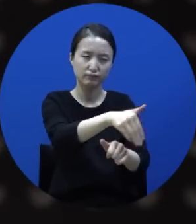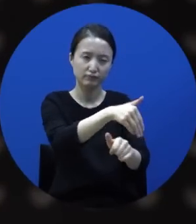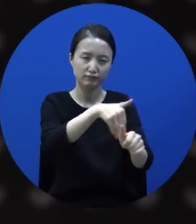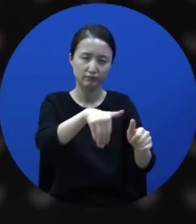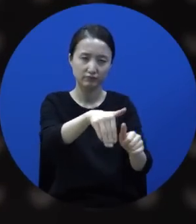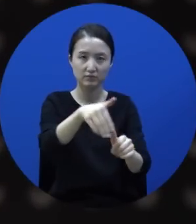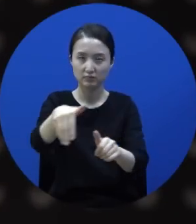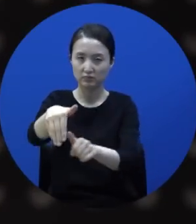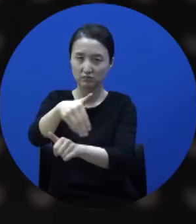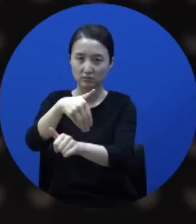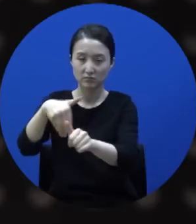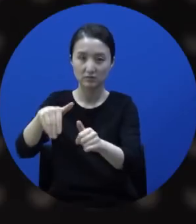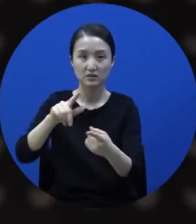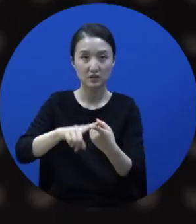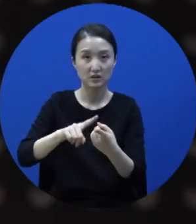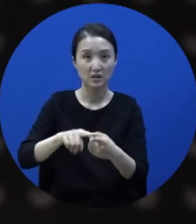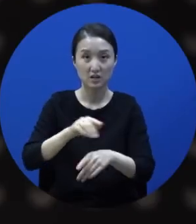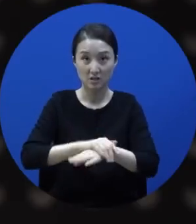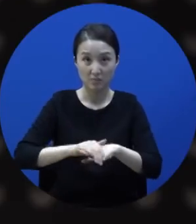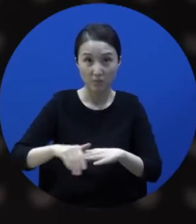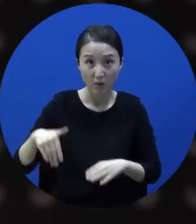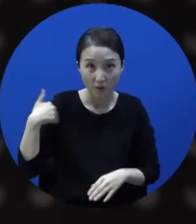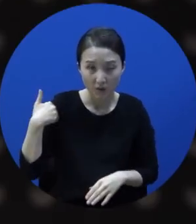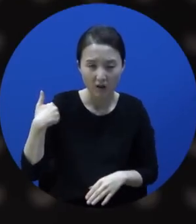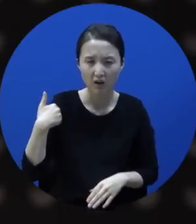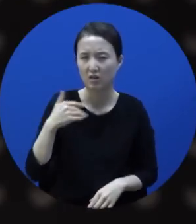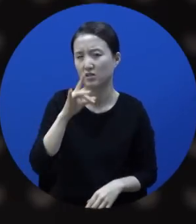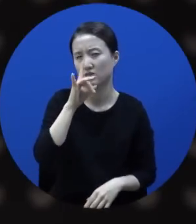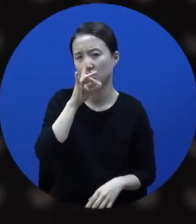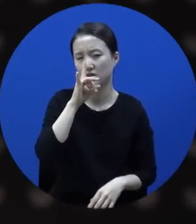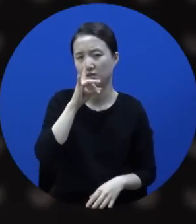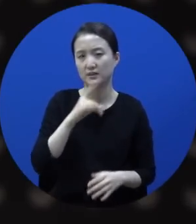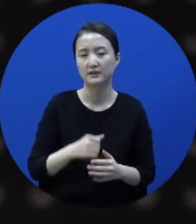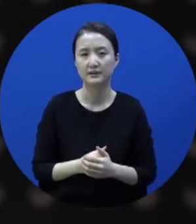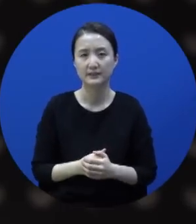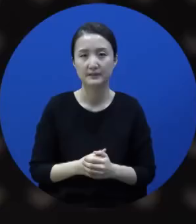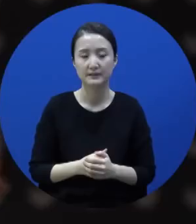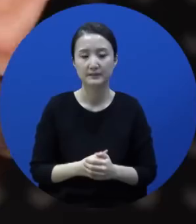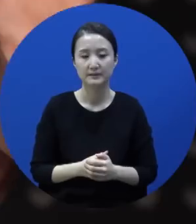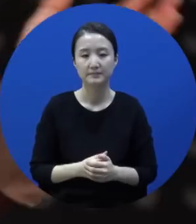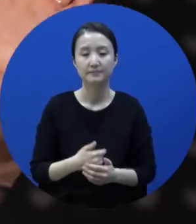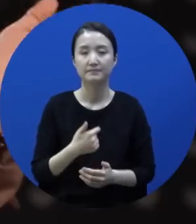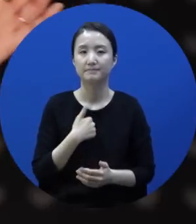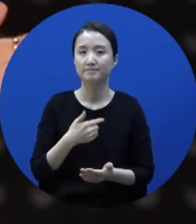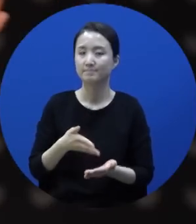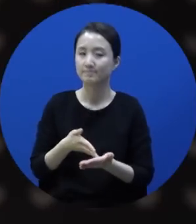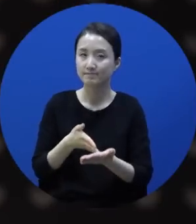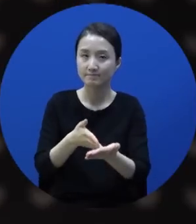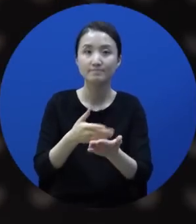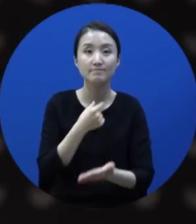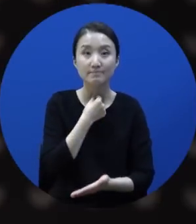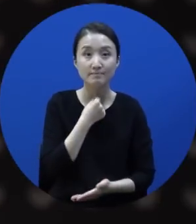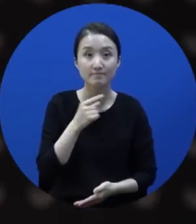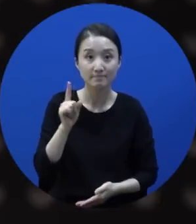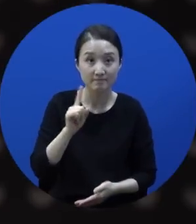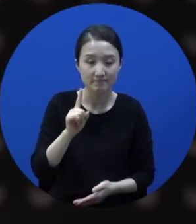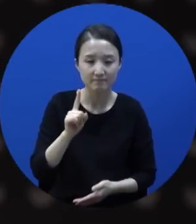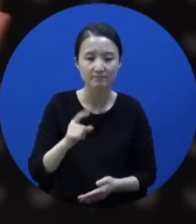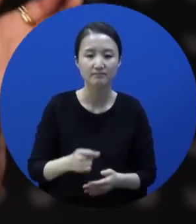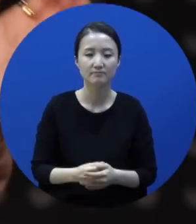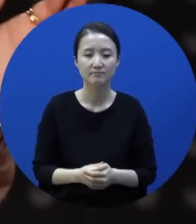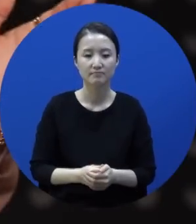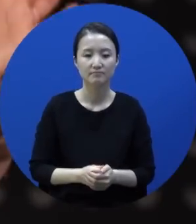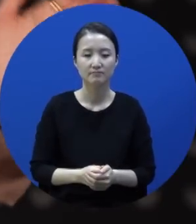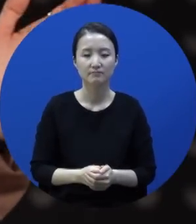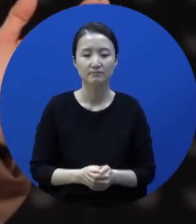거죠. 그래서 저 같은 경우는 이렇게 제안을 많이 드리는데 우리가 다수의 채널들을 많이 이용하지만